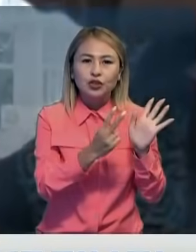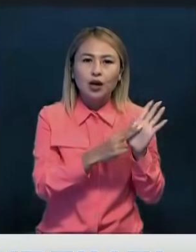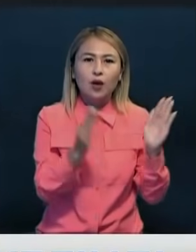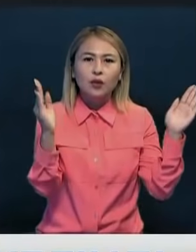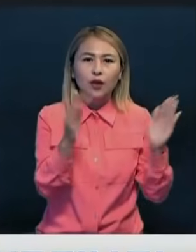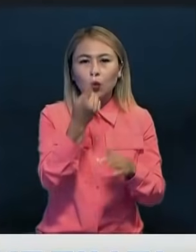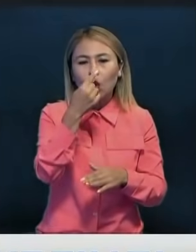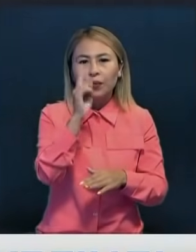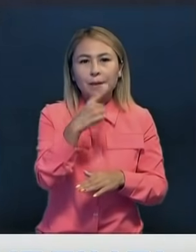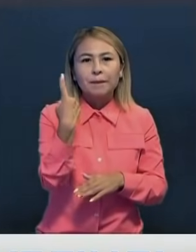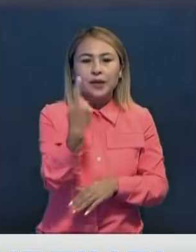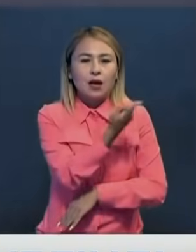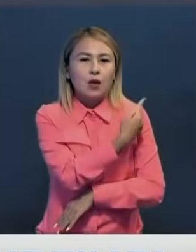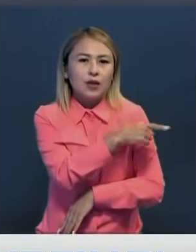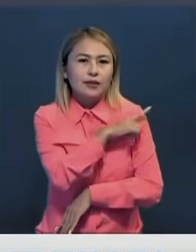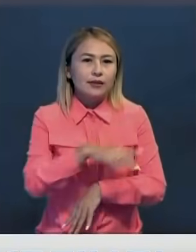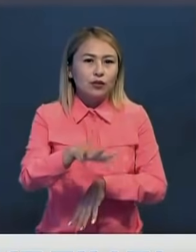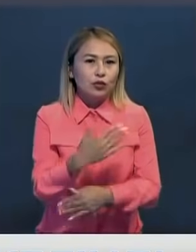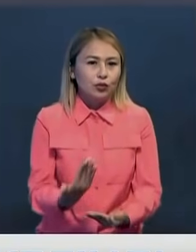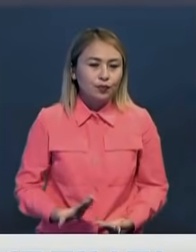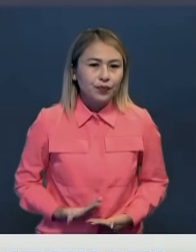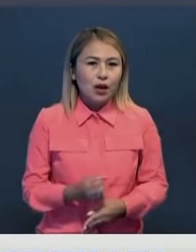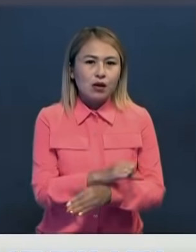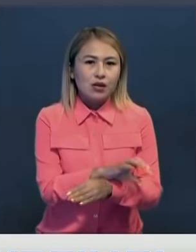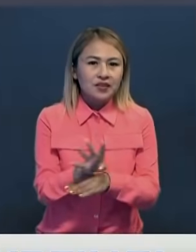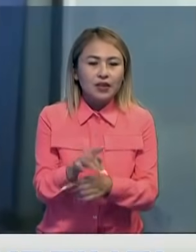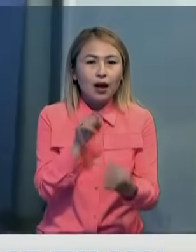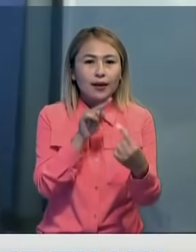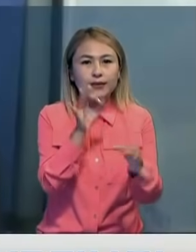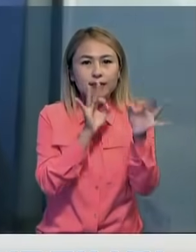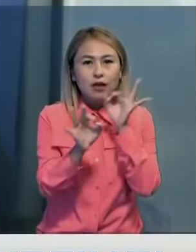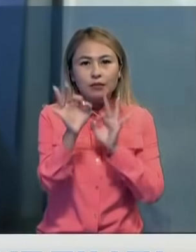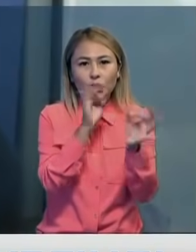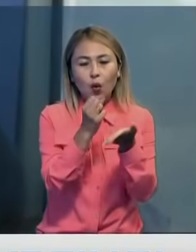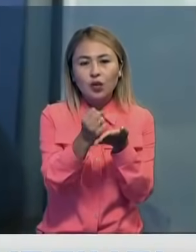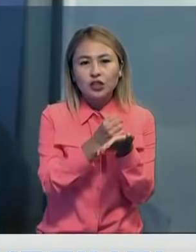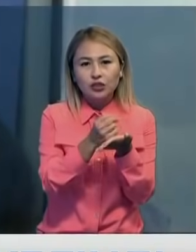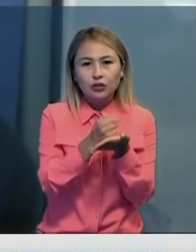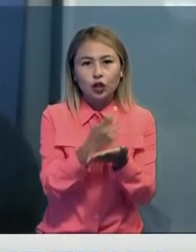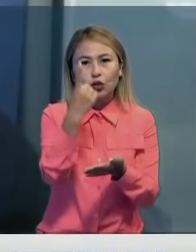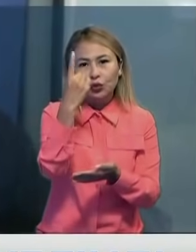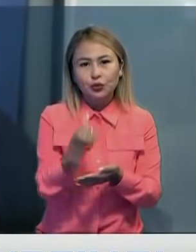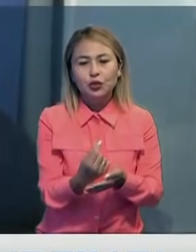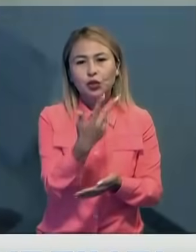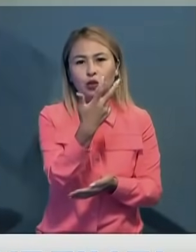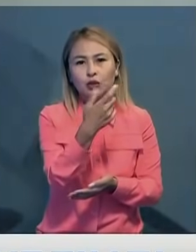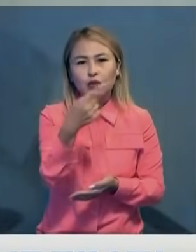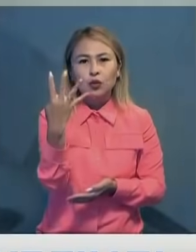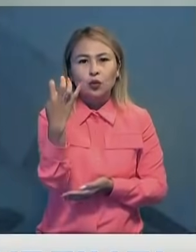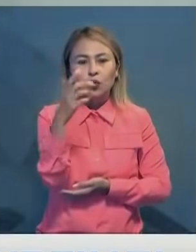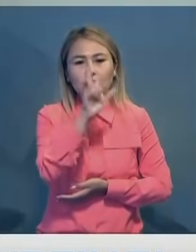7-ші шағын аудандағы нөмір 1-ші емхананың ауласында тұр. Мұнда коронавирусқа қарсы дәрі-дәрмек қоры жеткілікті. Күніне